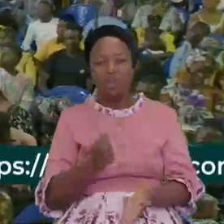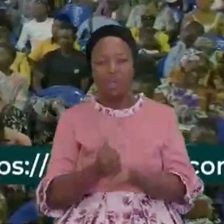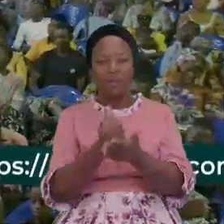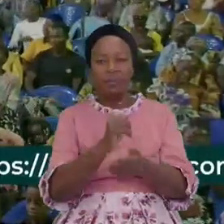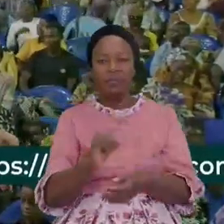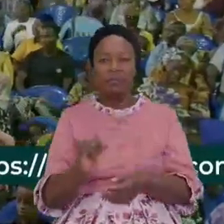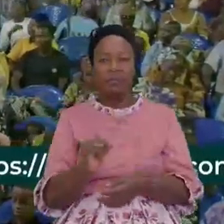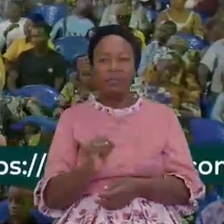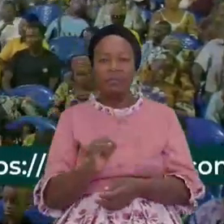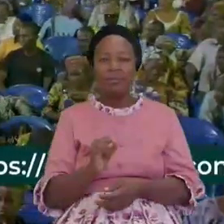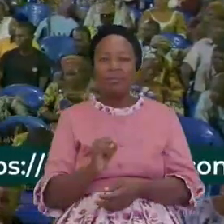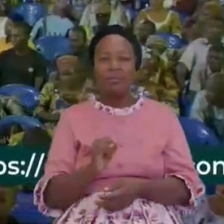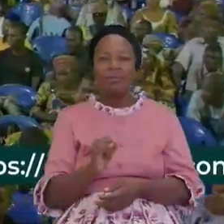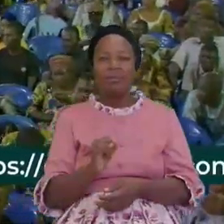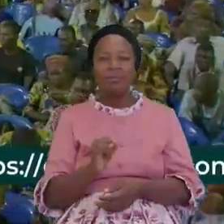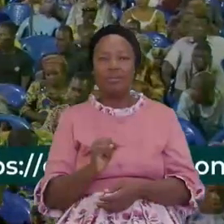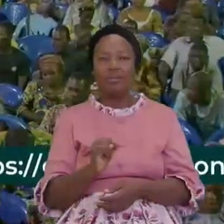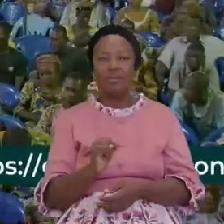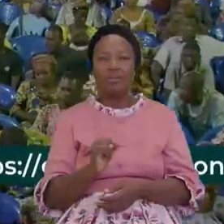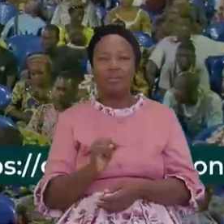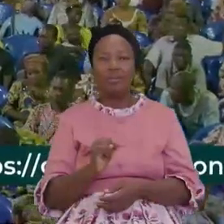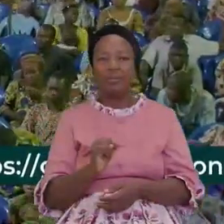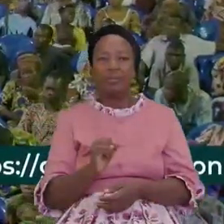out. Si vous n'avez pas encore reçu l'affiche,